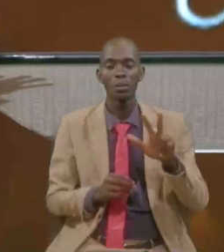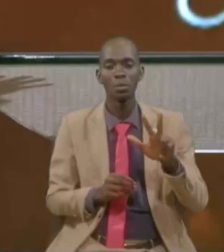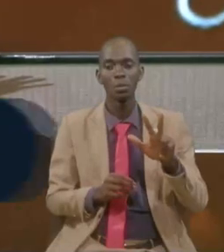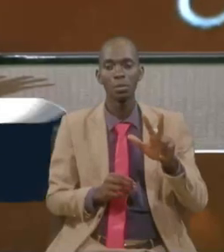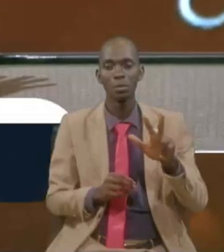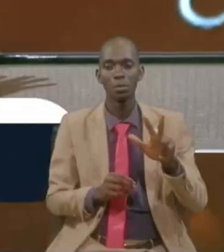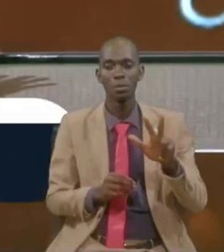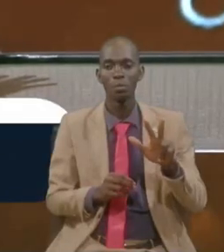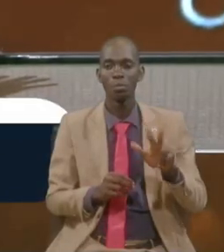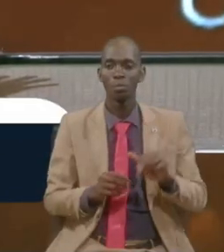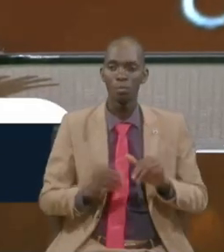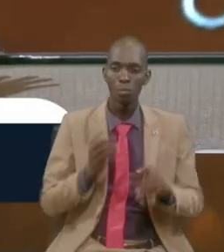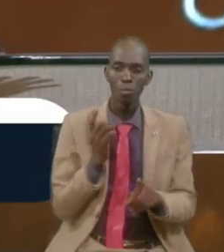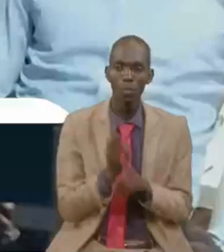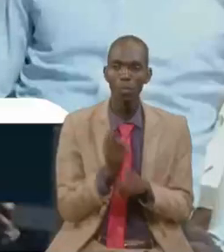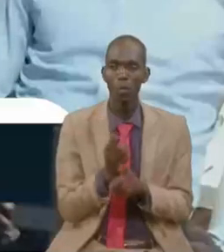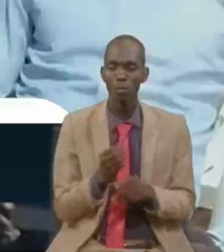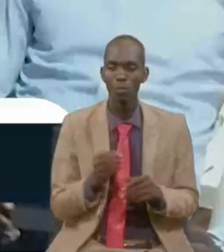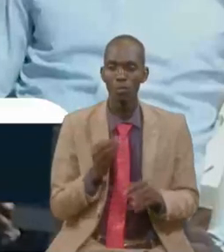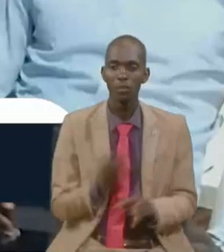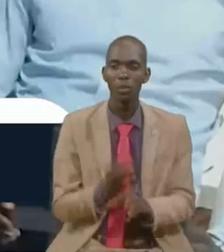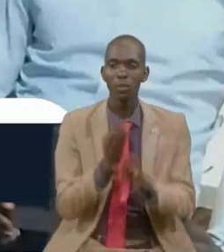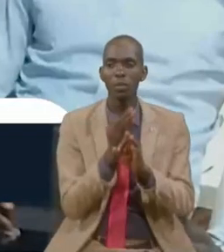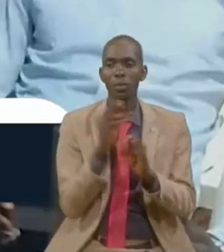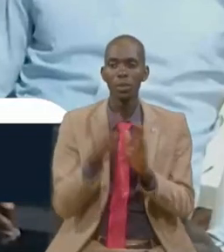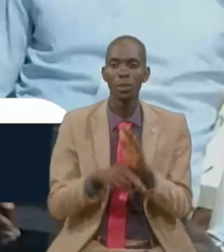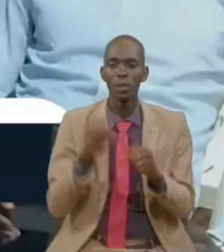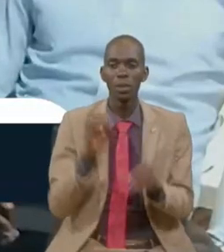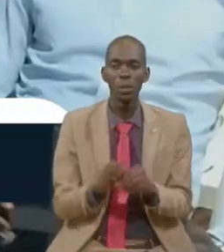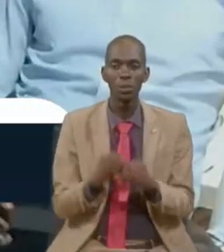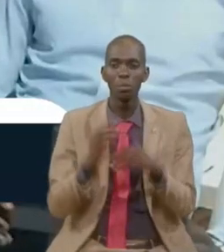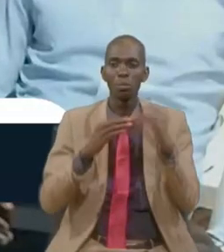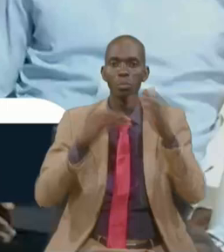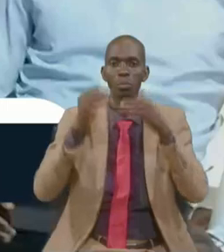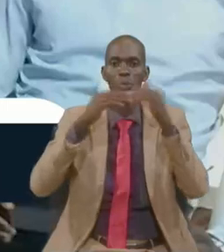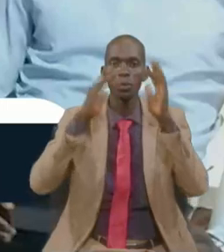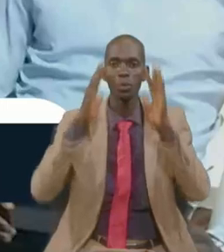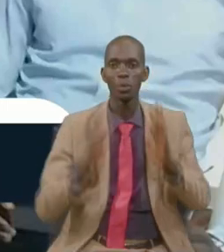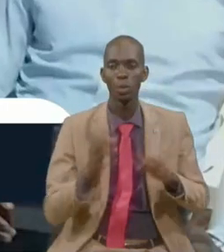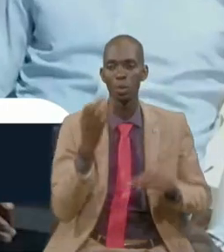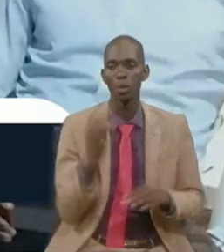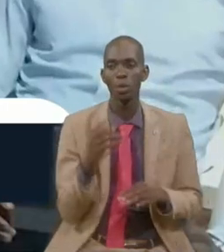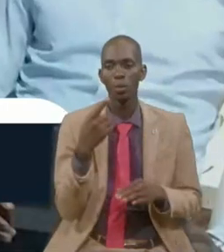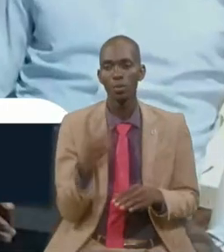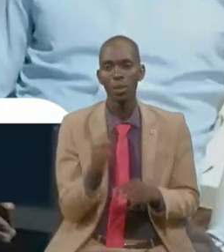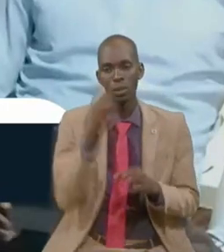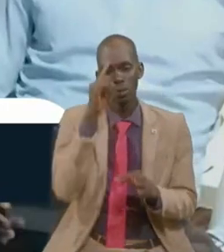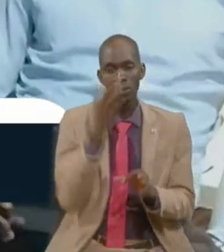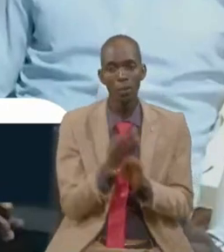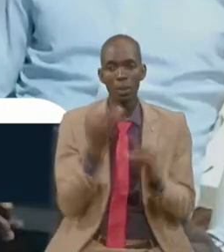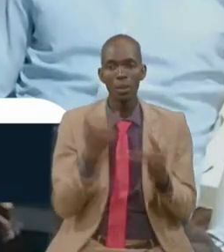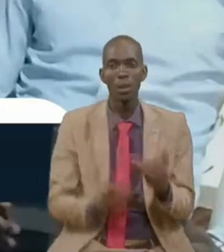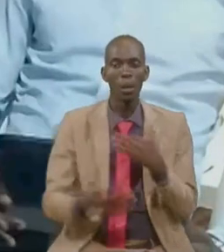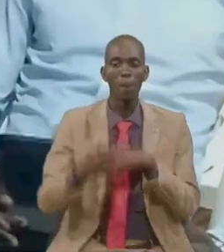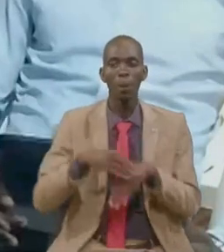la fidélité franche dans les bâtisseurs de la foi. Allons à la